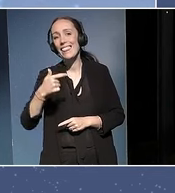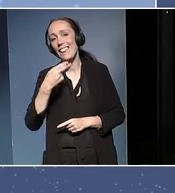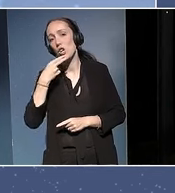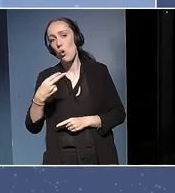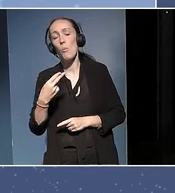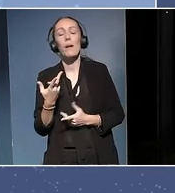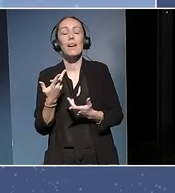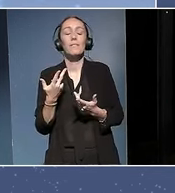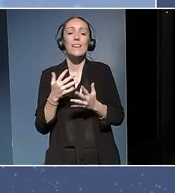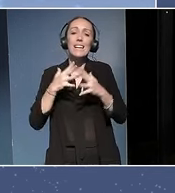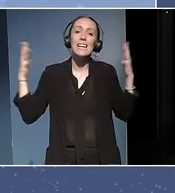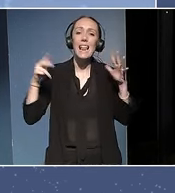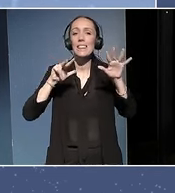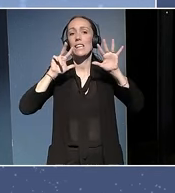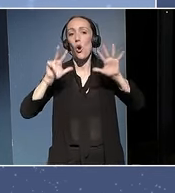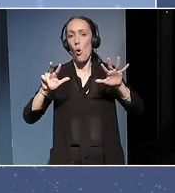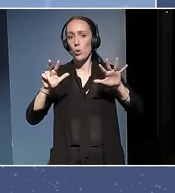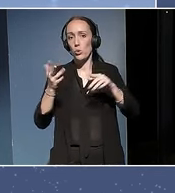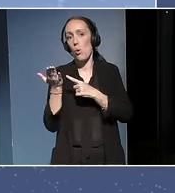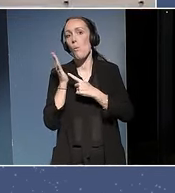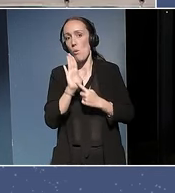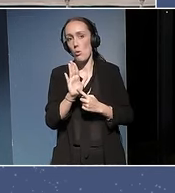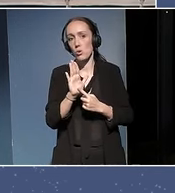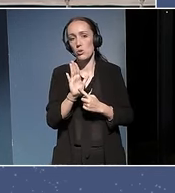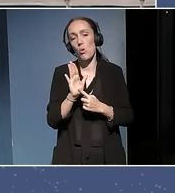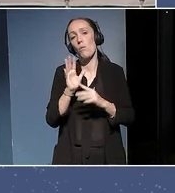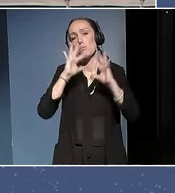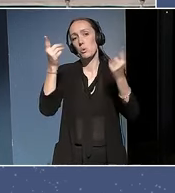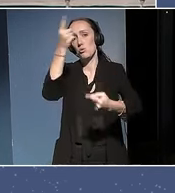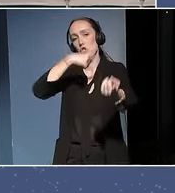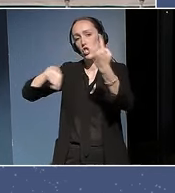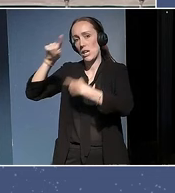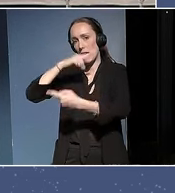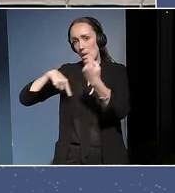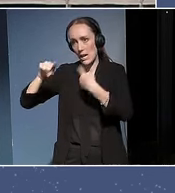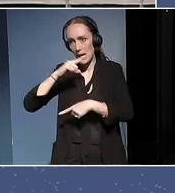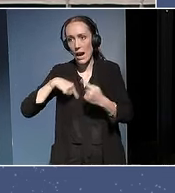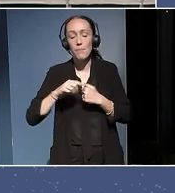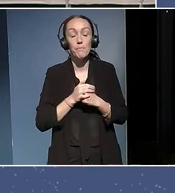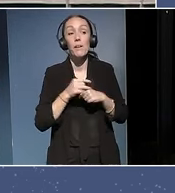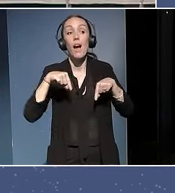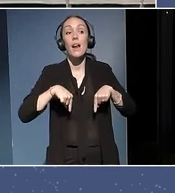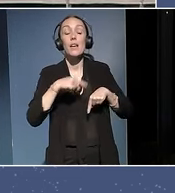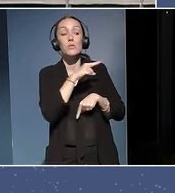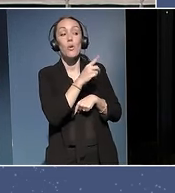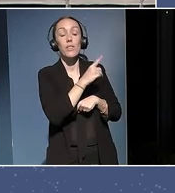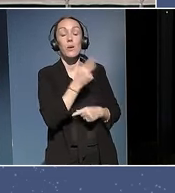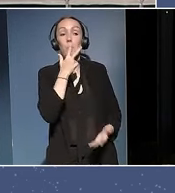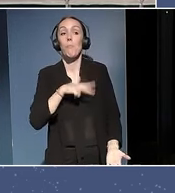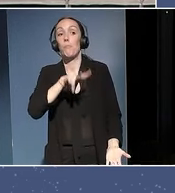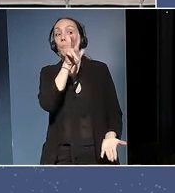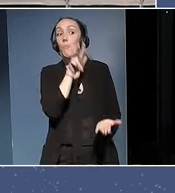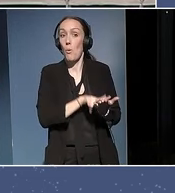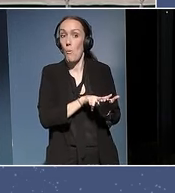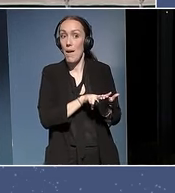otto che girerà per per il prossimo Questa è una promessa che fa davanti a tutti voi ma no gliela